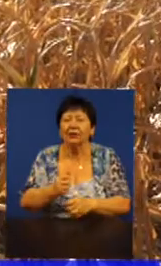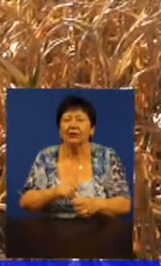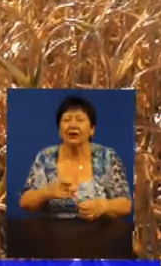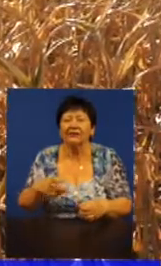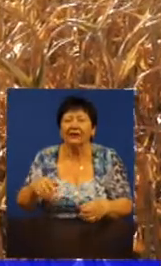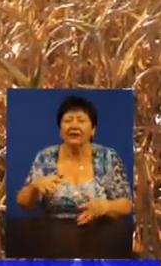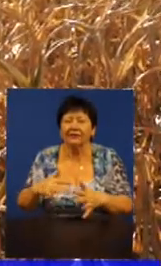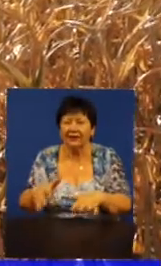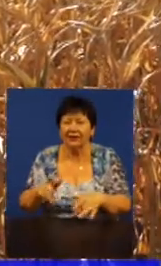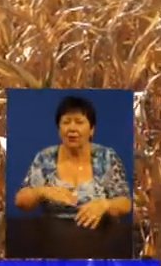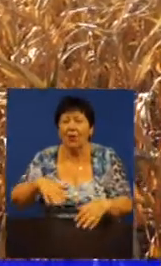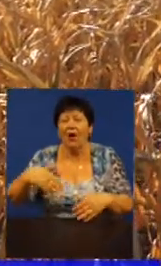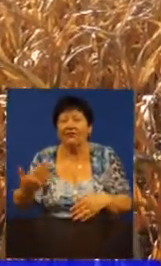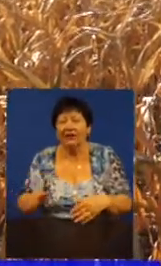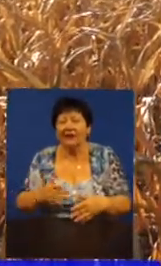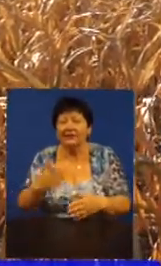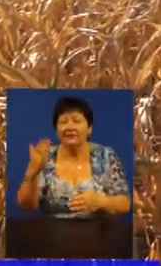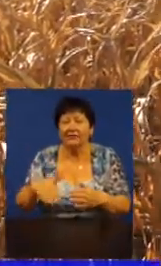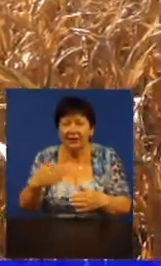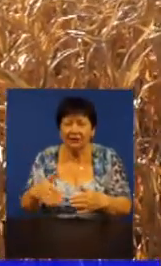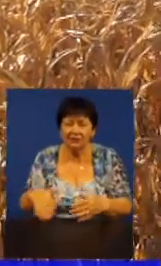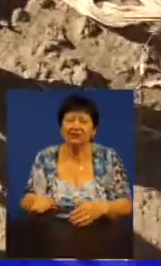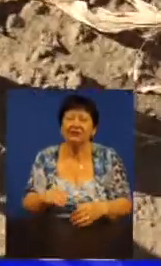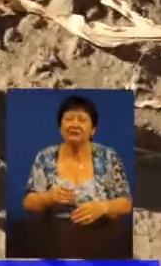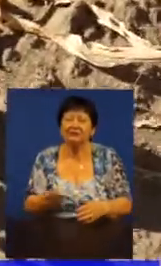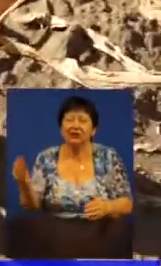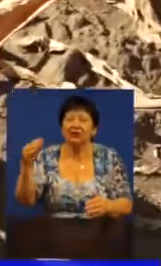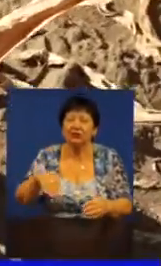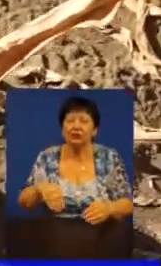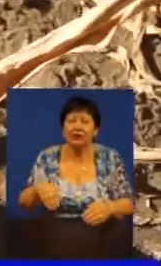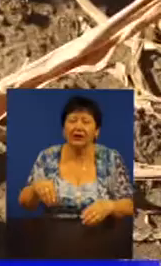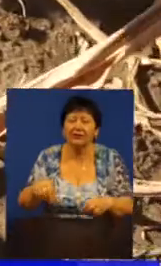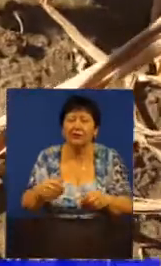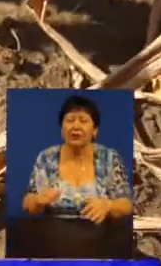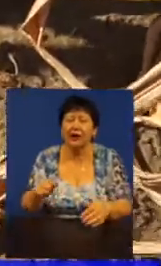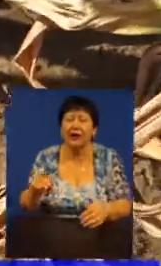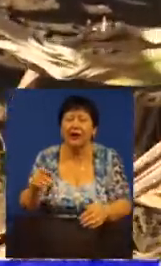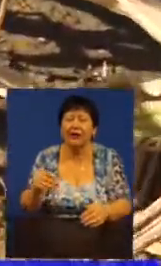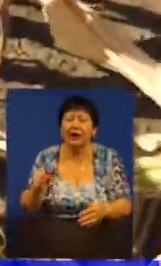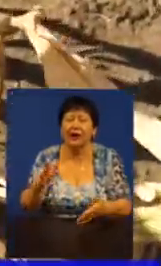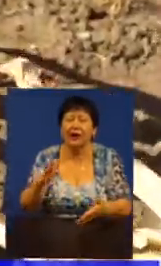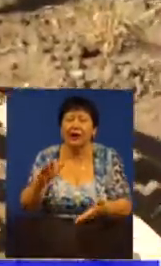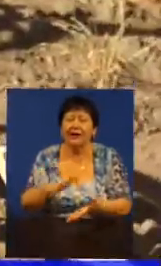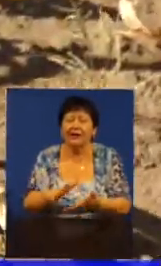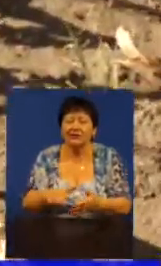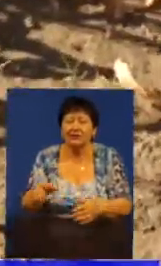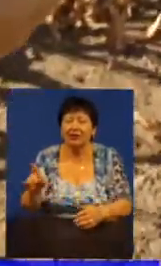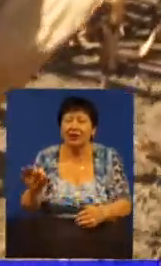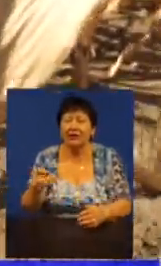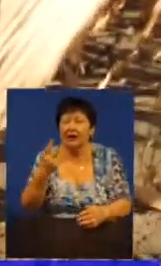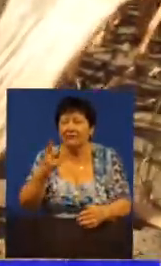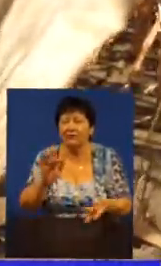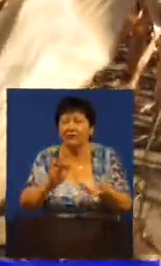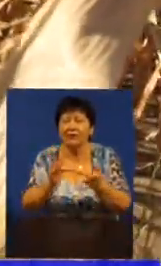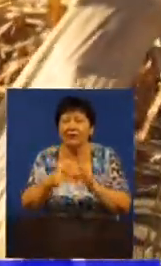variantă ar fi să mărunțească resturile vegetale și să le introducă în sol ca îngrășăminte organice. Totodată a văzut pe internet